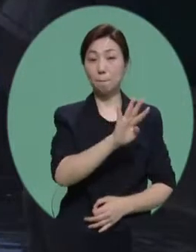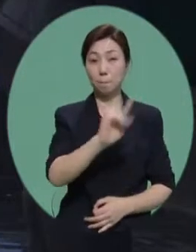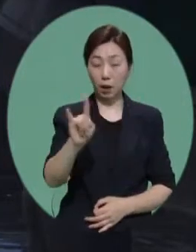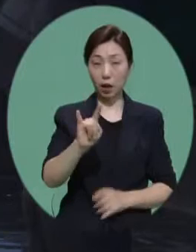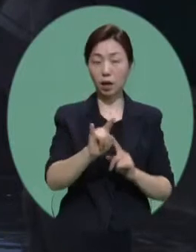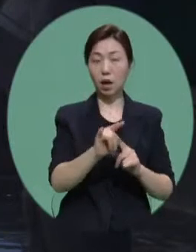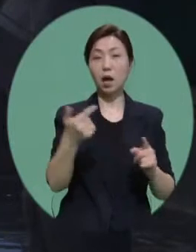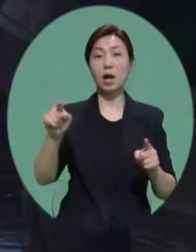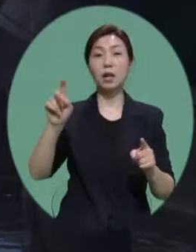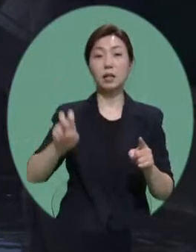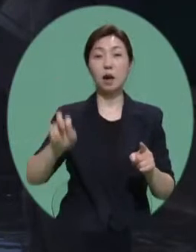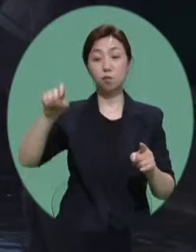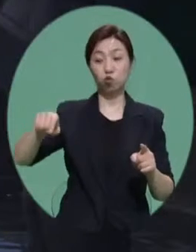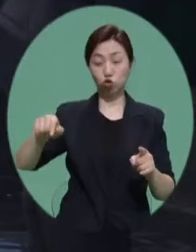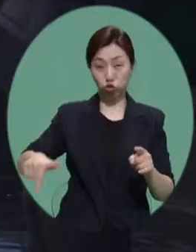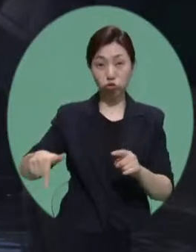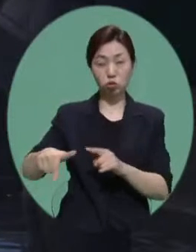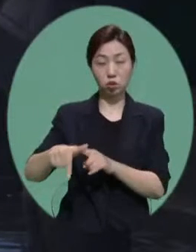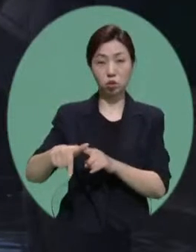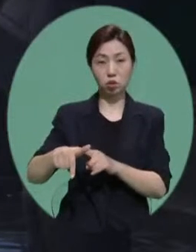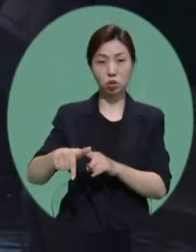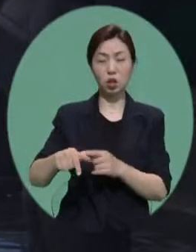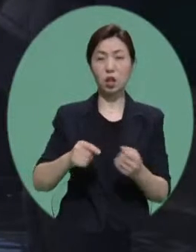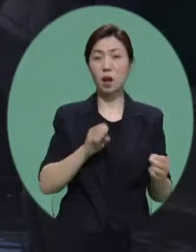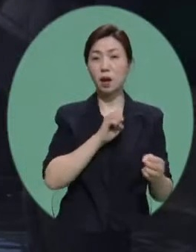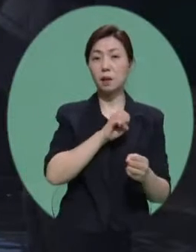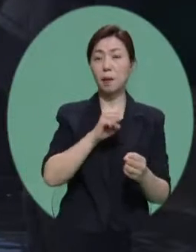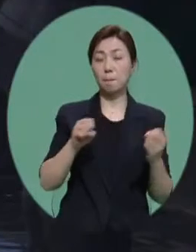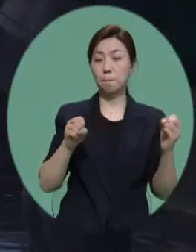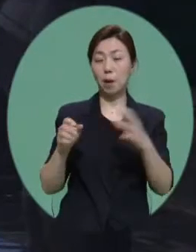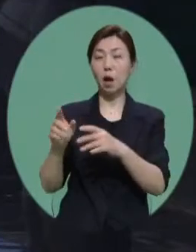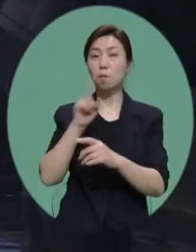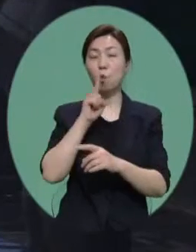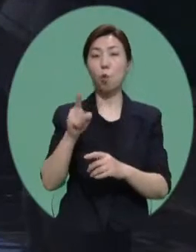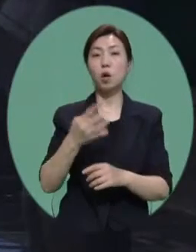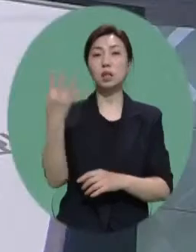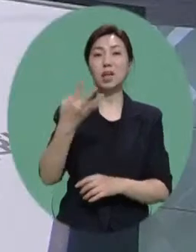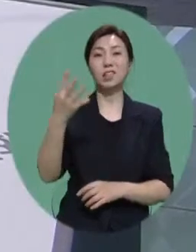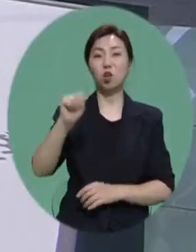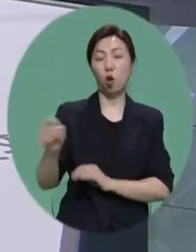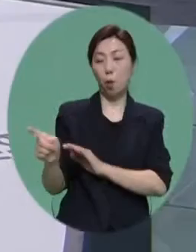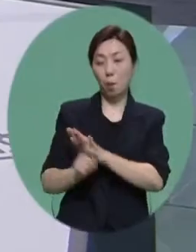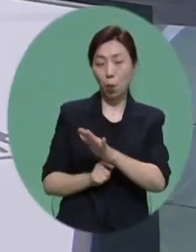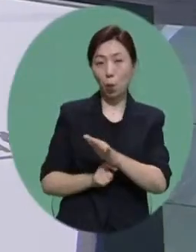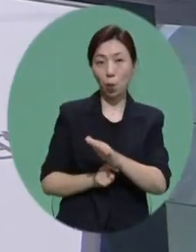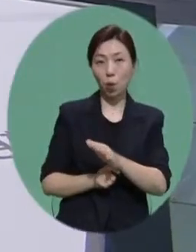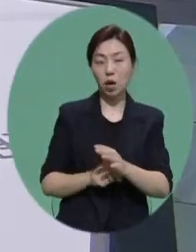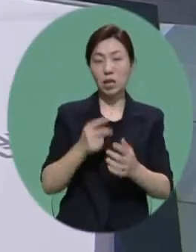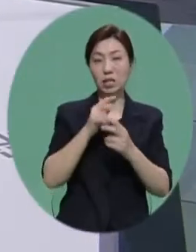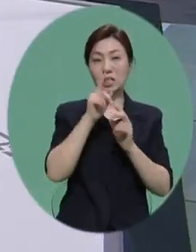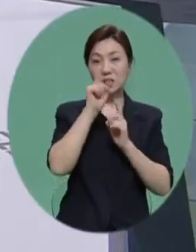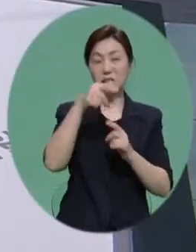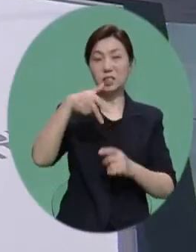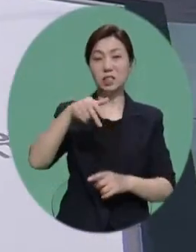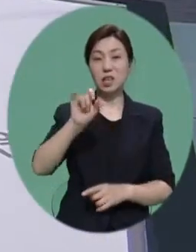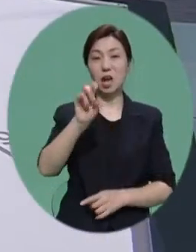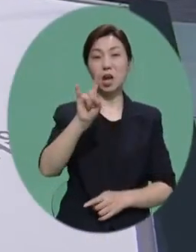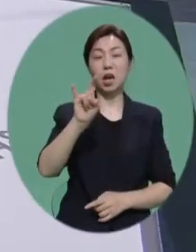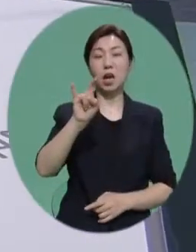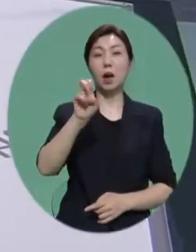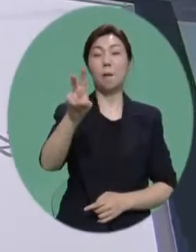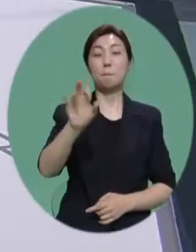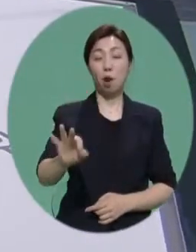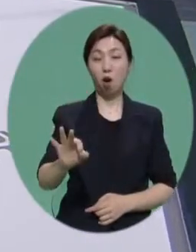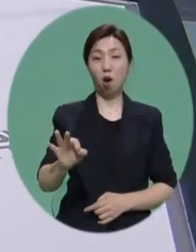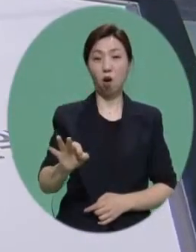이재명 게이트 라고 하면서 4천 억 짜리 조 2 길이라고 했다 고 나 무기 검찰에서 진술한 게 또